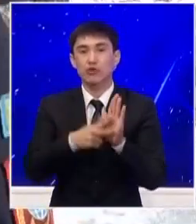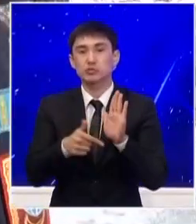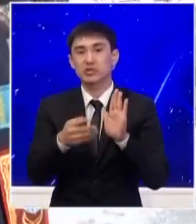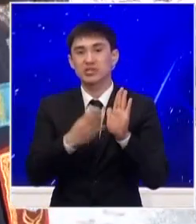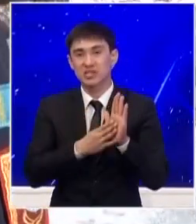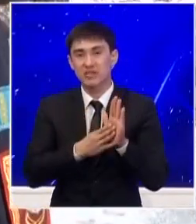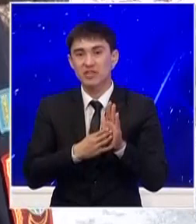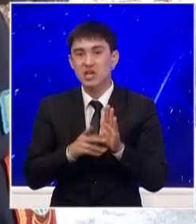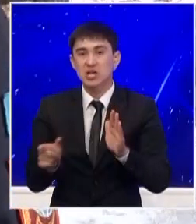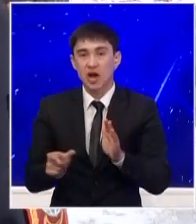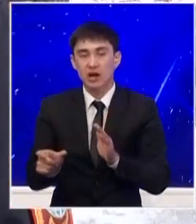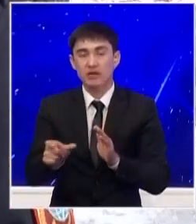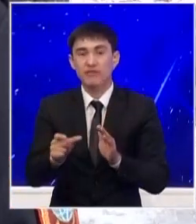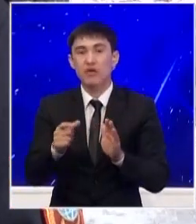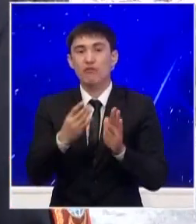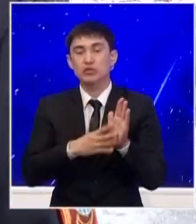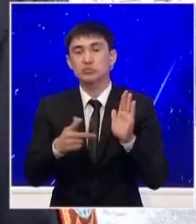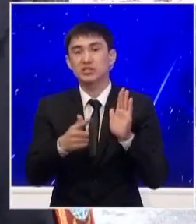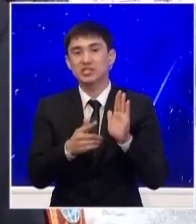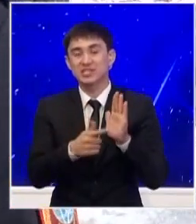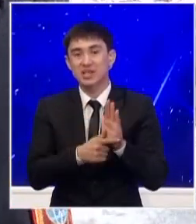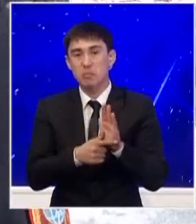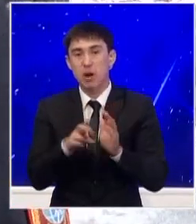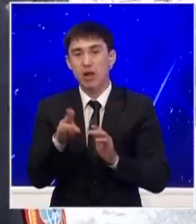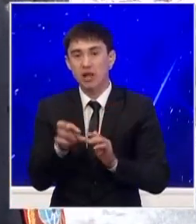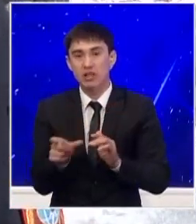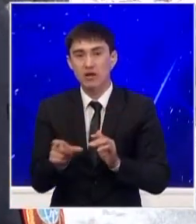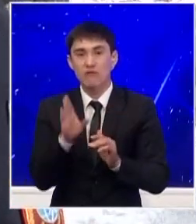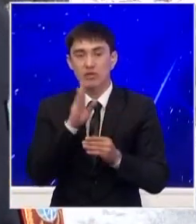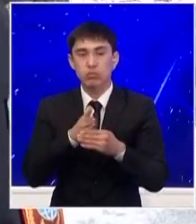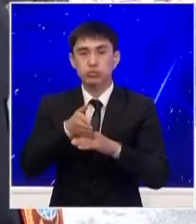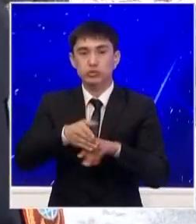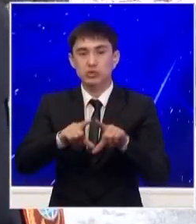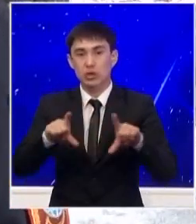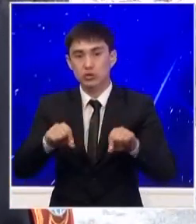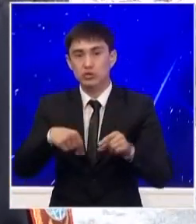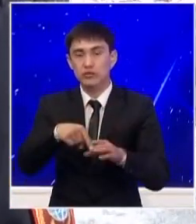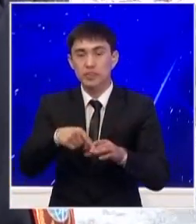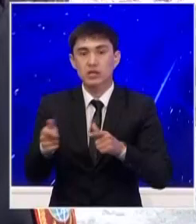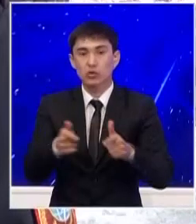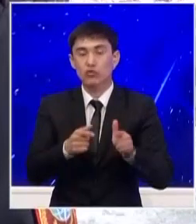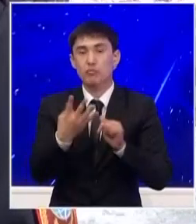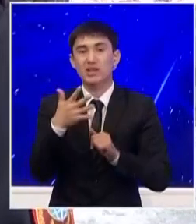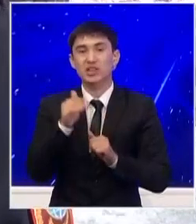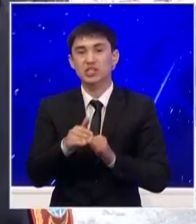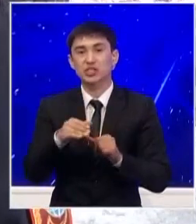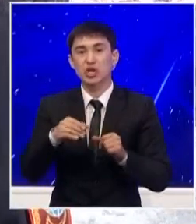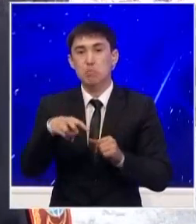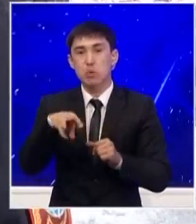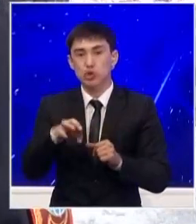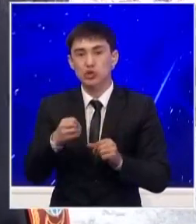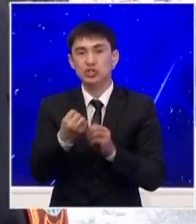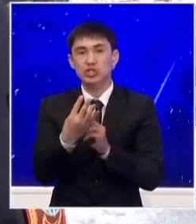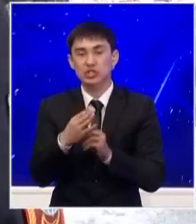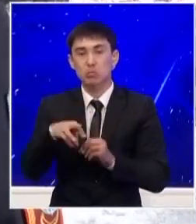километров арыков, 87 километров каналов, 51 километр водопропускных колодцев, заготовлено 5000 мешков, 14